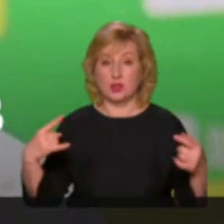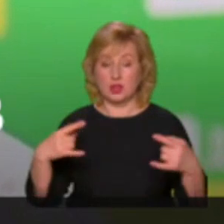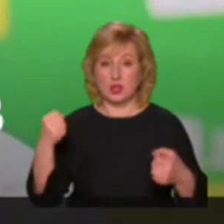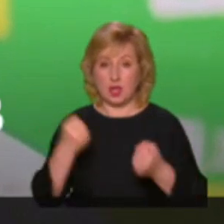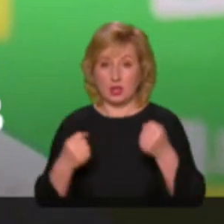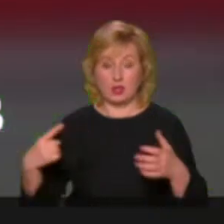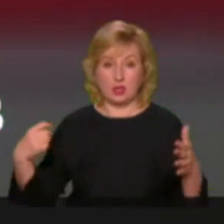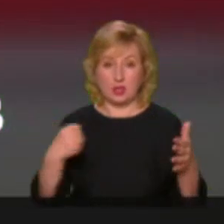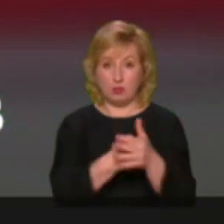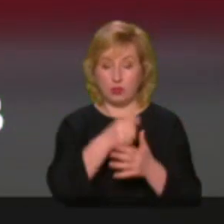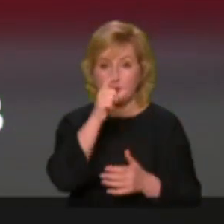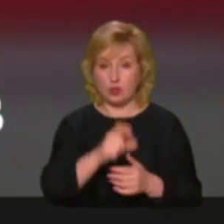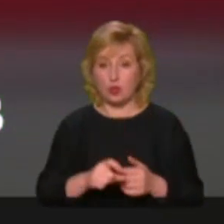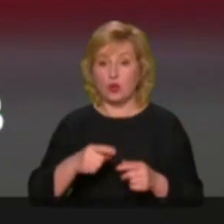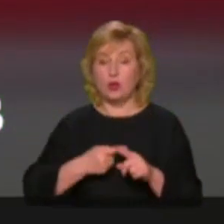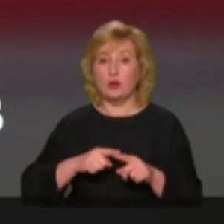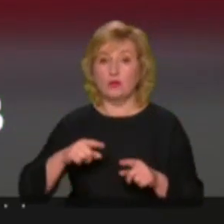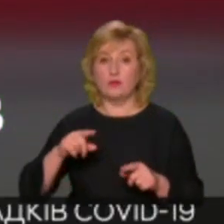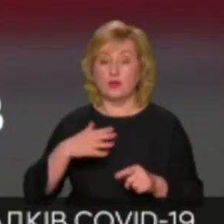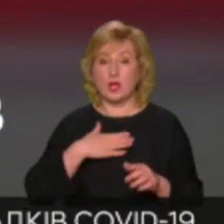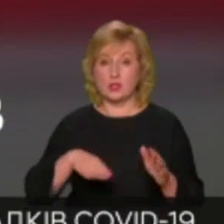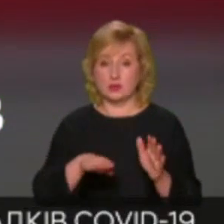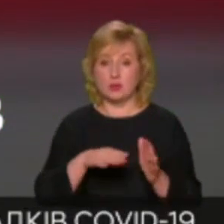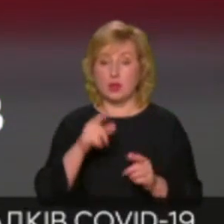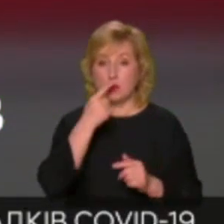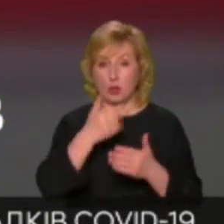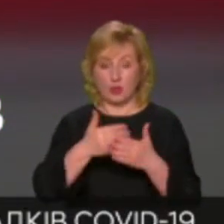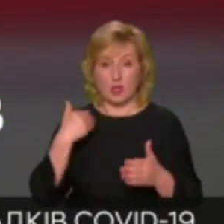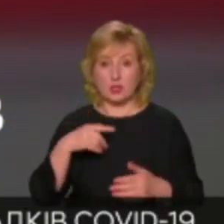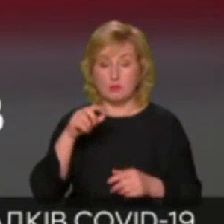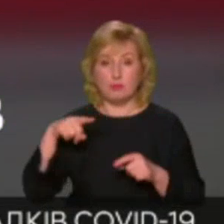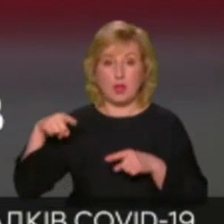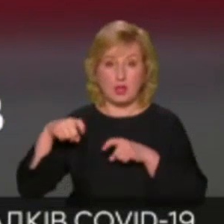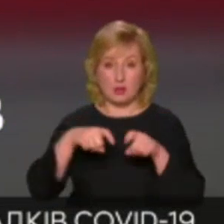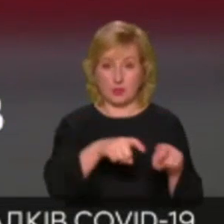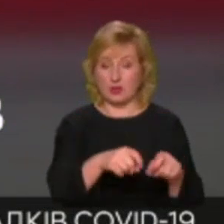дорозі Тернопіль-Рава-Руська у Львівській області. Попередньо загиблий перебігав дорогу в